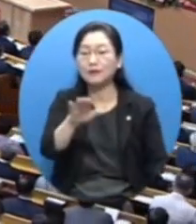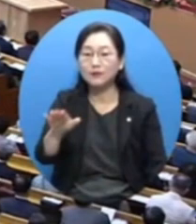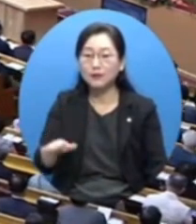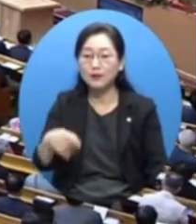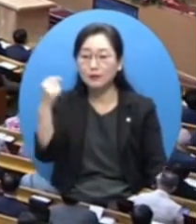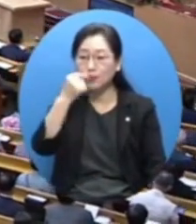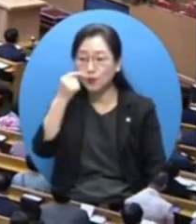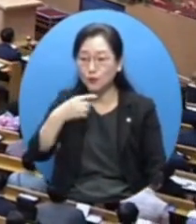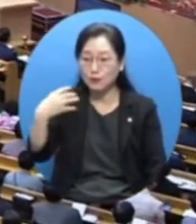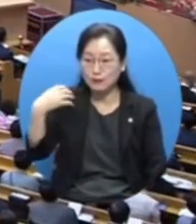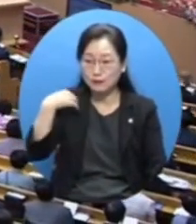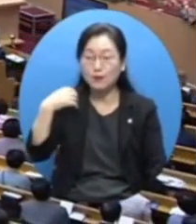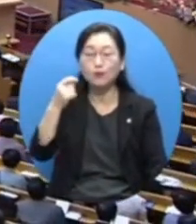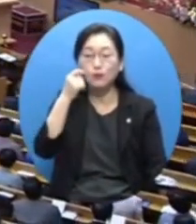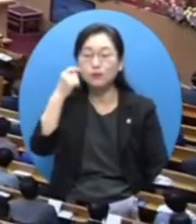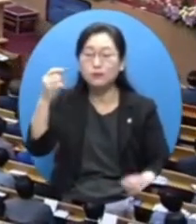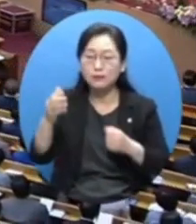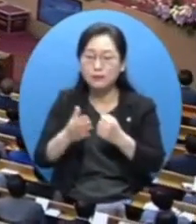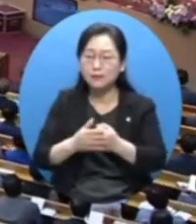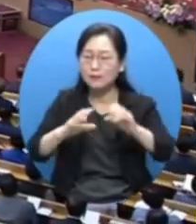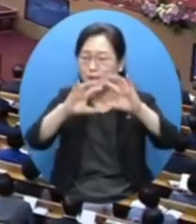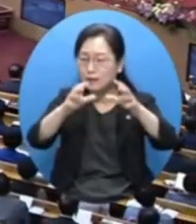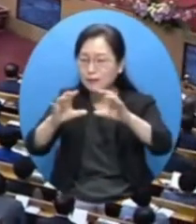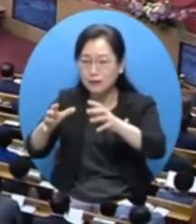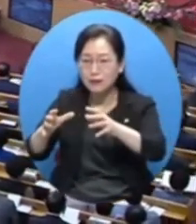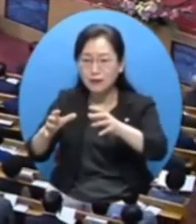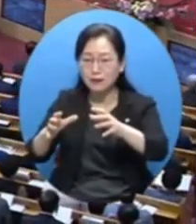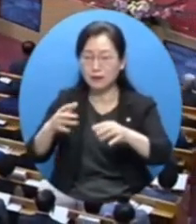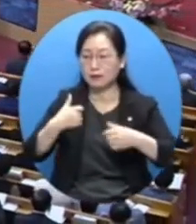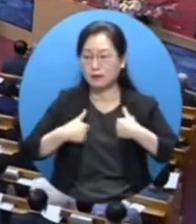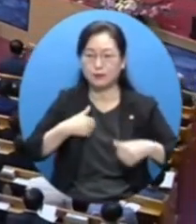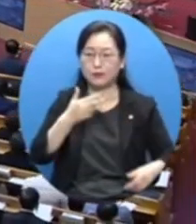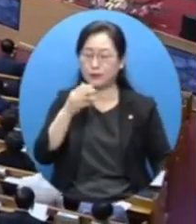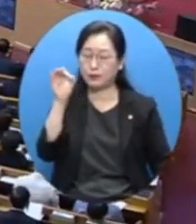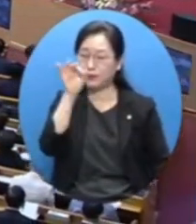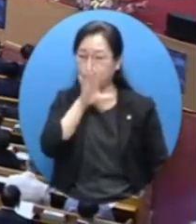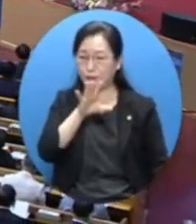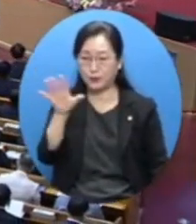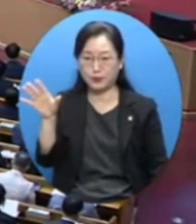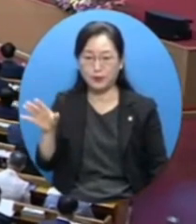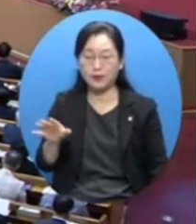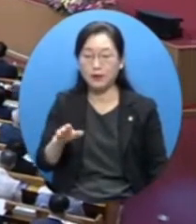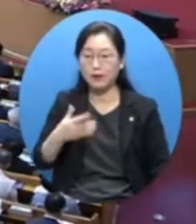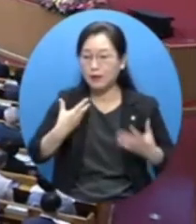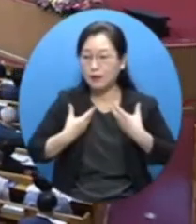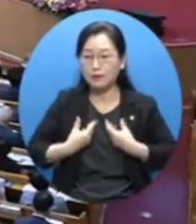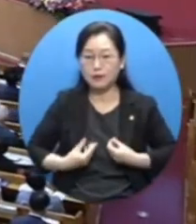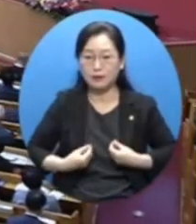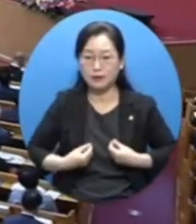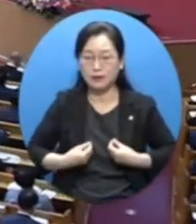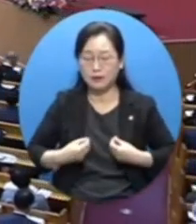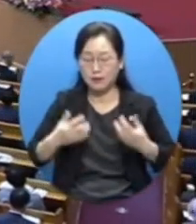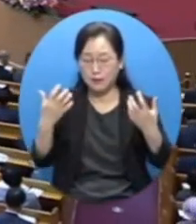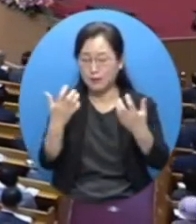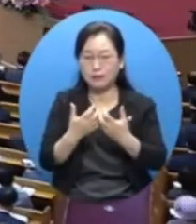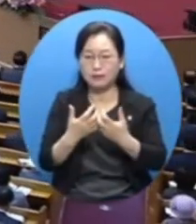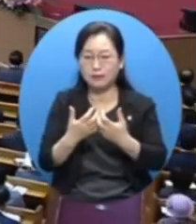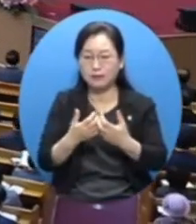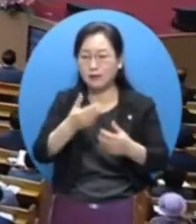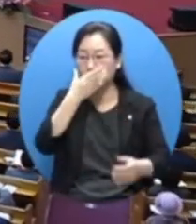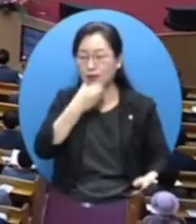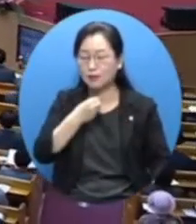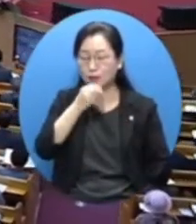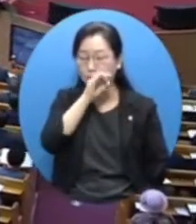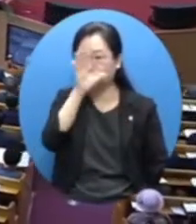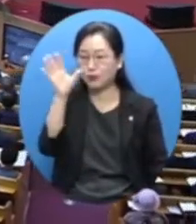소금의 역할을 하지 못하니까이 세상에 기쁨이 사라지고 절망이 덮어 버렸습니다 행복이 사라지고